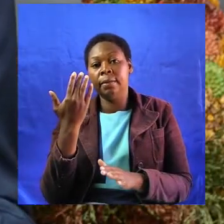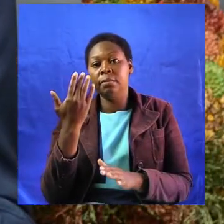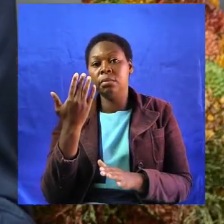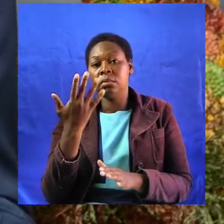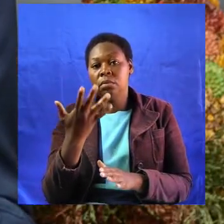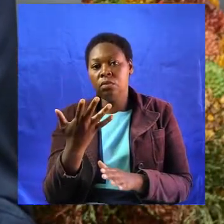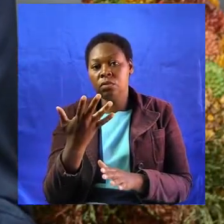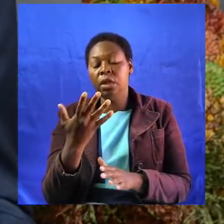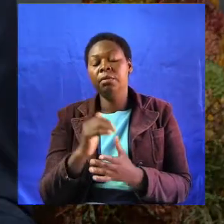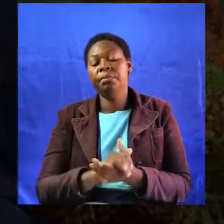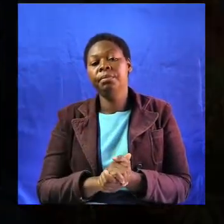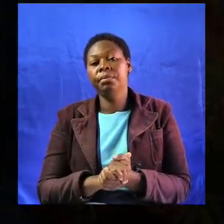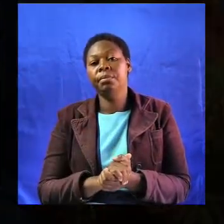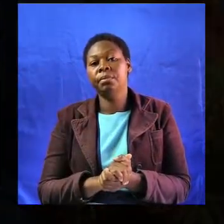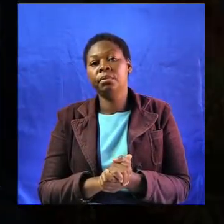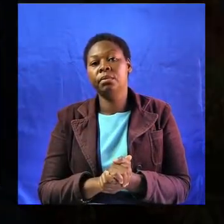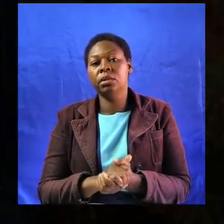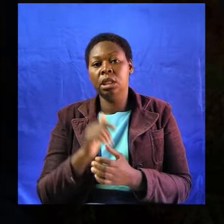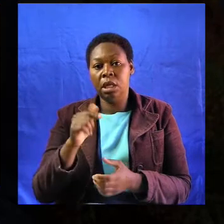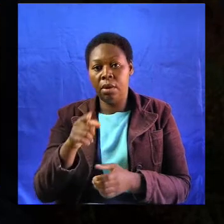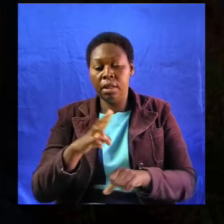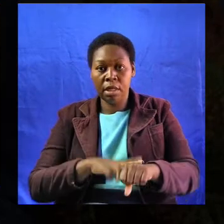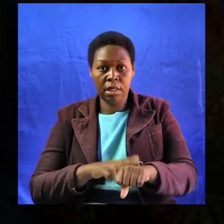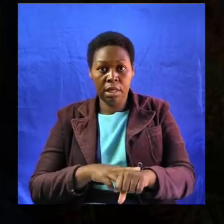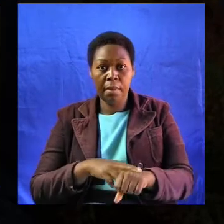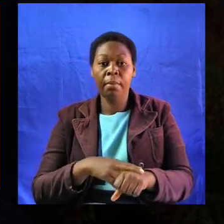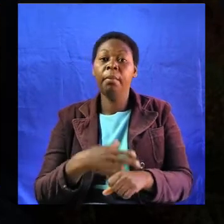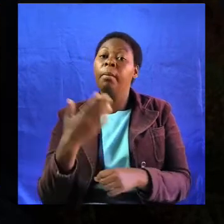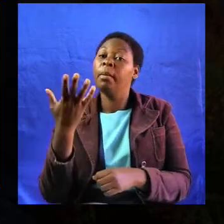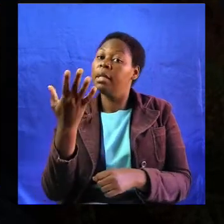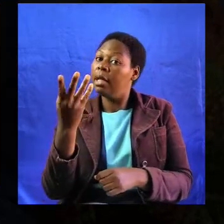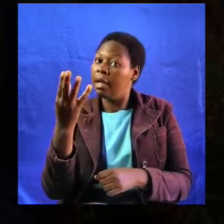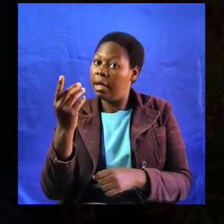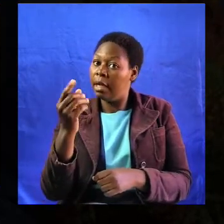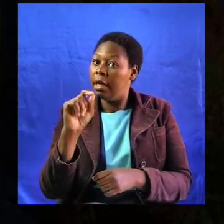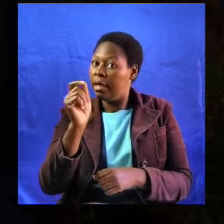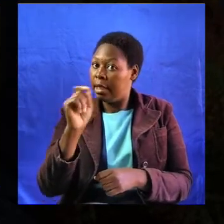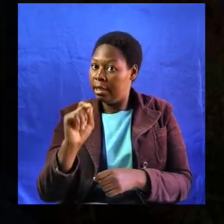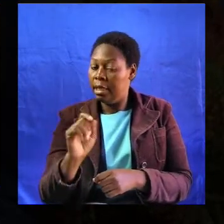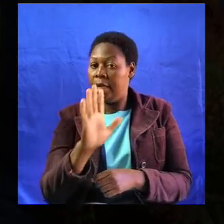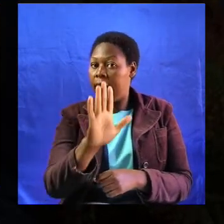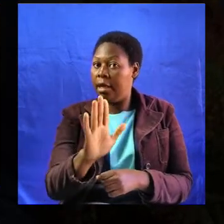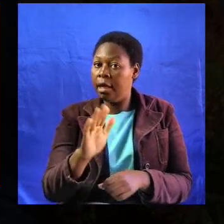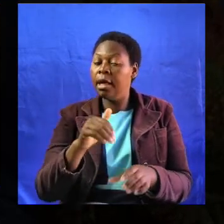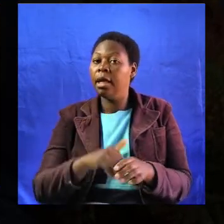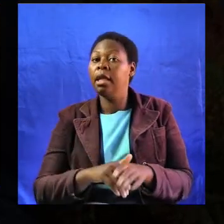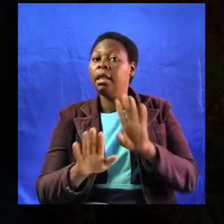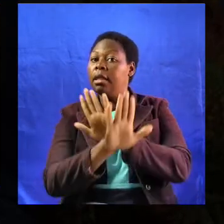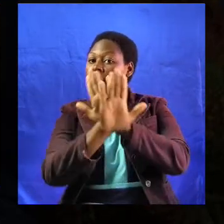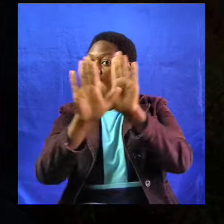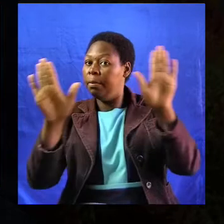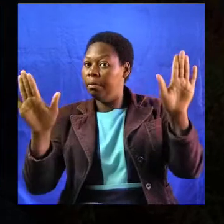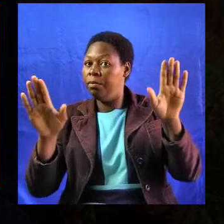waitika zvinhuwo verse 5. Yes. Zvino nenguva iyoyo minwe yeruoko rwomunhu yakauya ikanyora pakatarisana nechigadziko